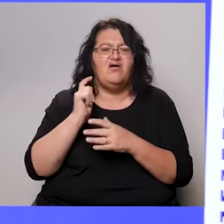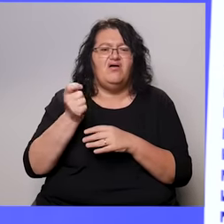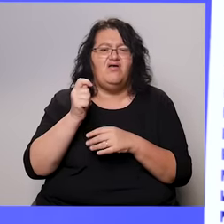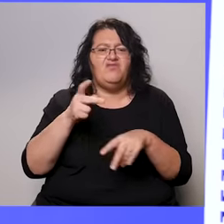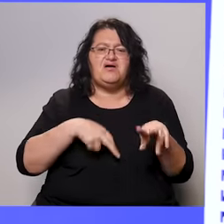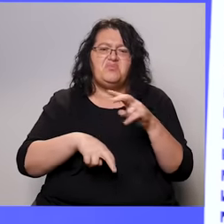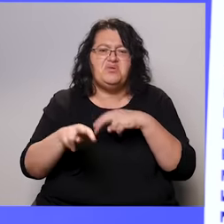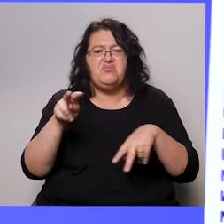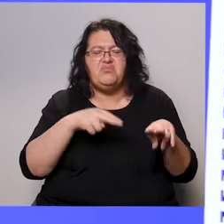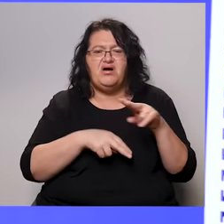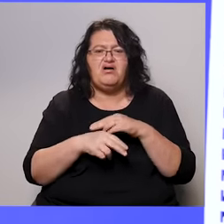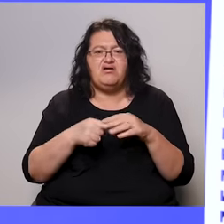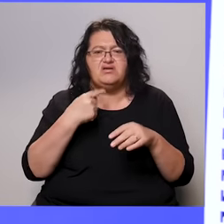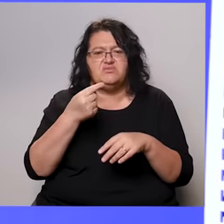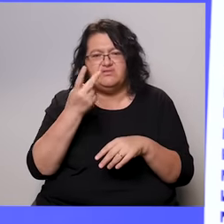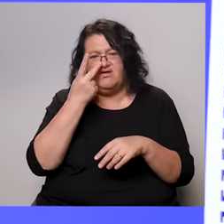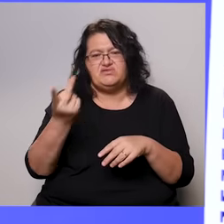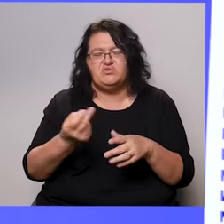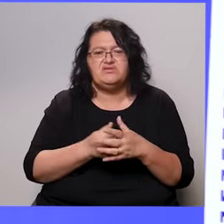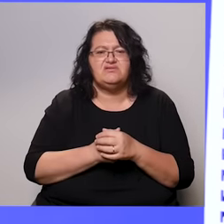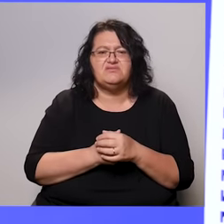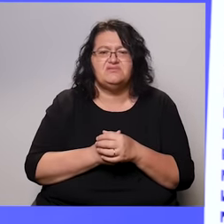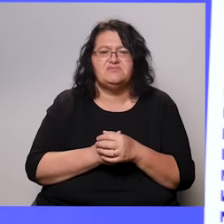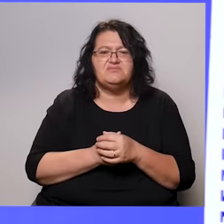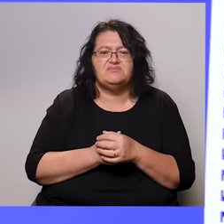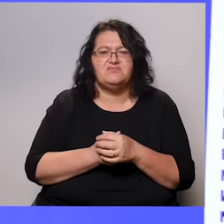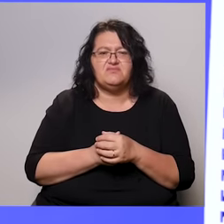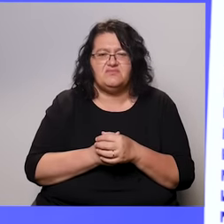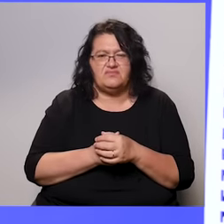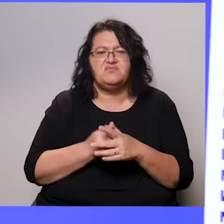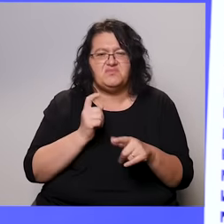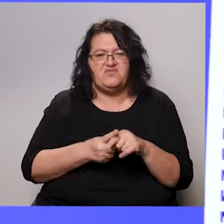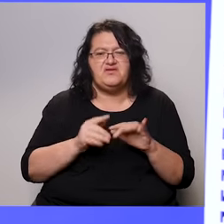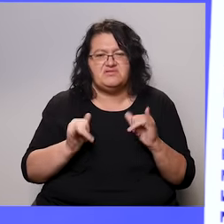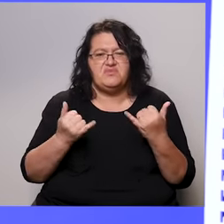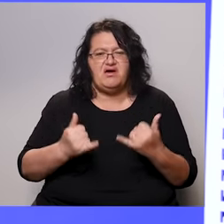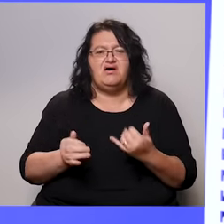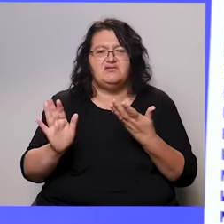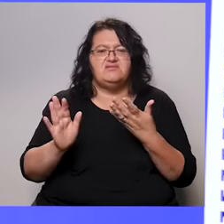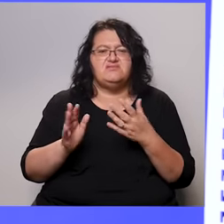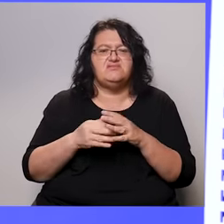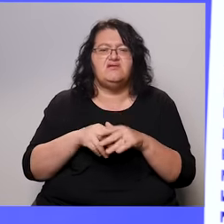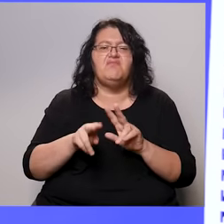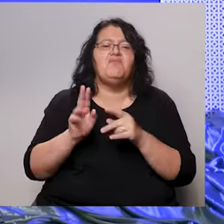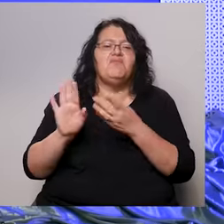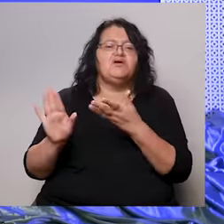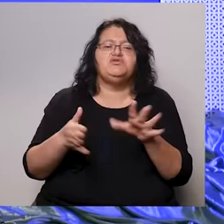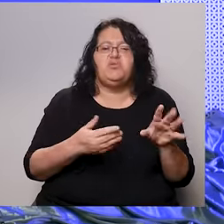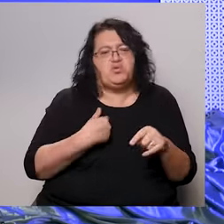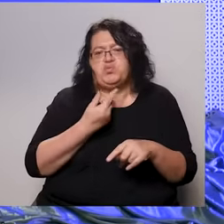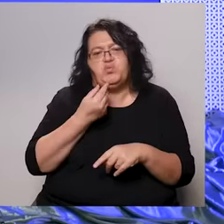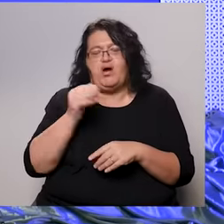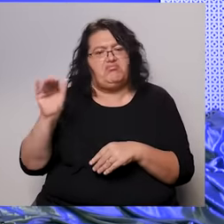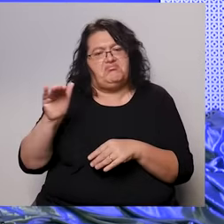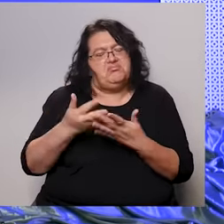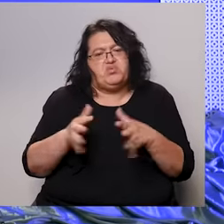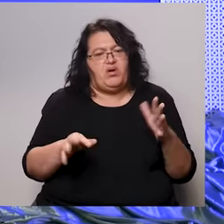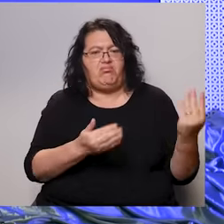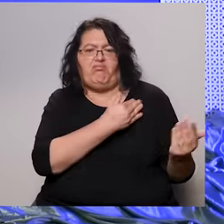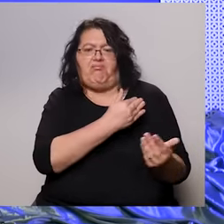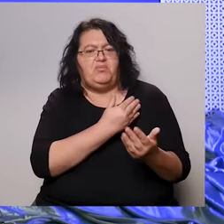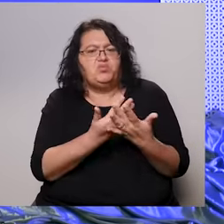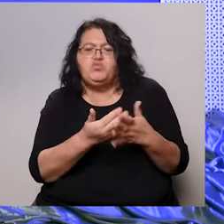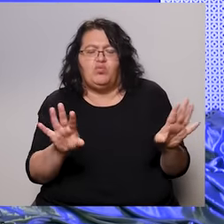ne-am plimbat și am zice, n-ai văzut? Deci o să se întâmple. De azi înainte, zice, eu nici nu mai zic nimic. De azi înainte, zice,